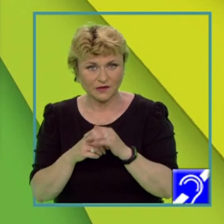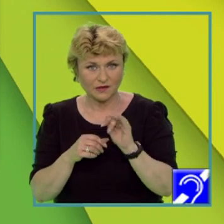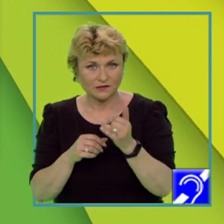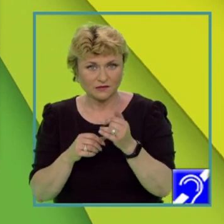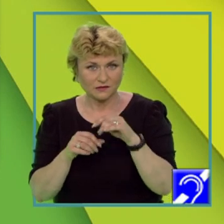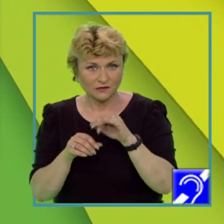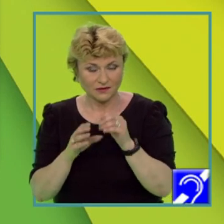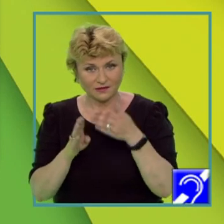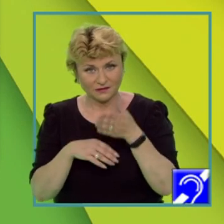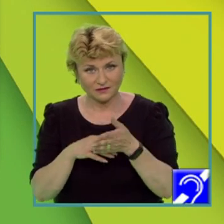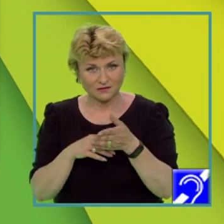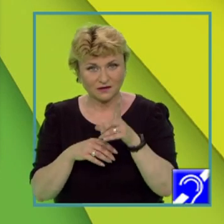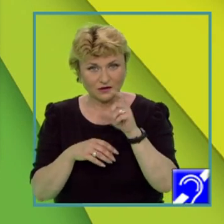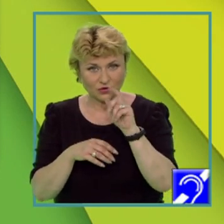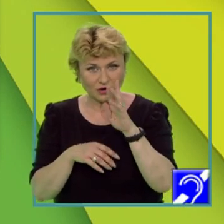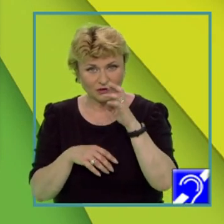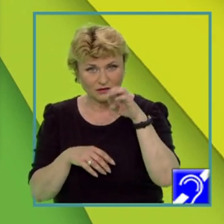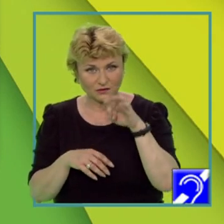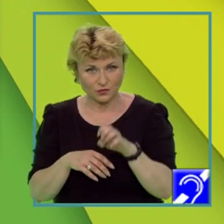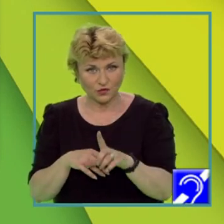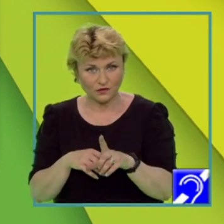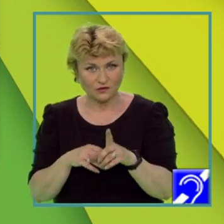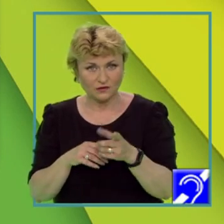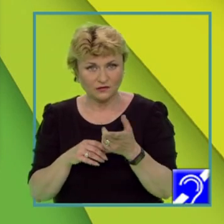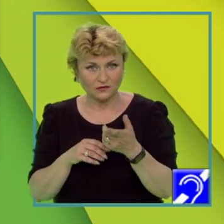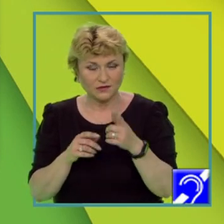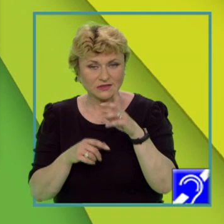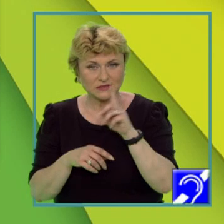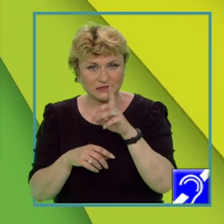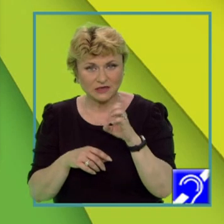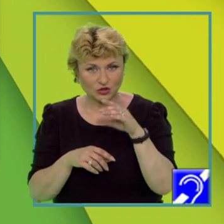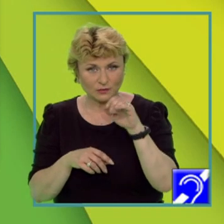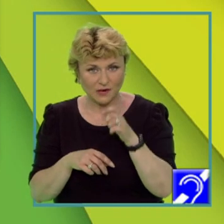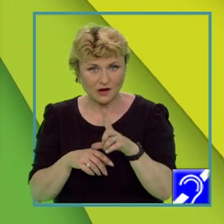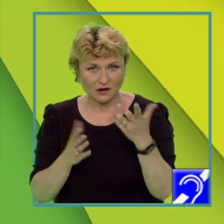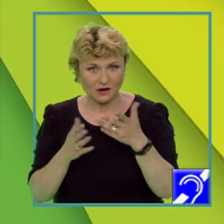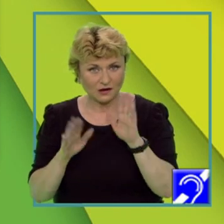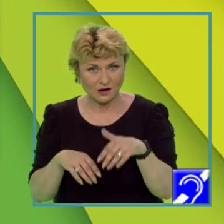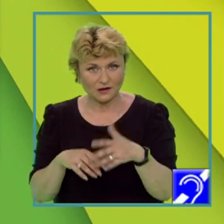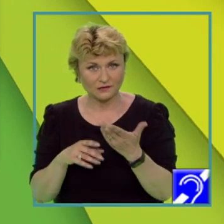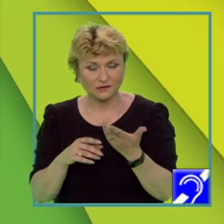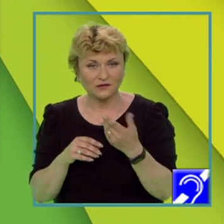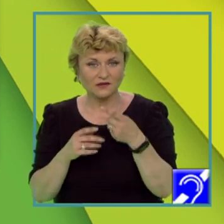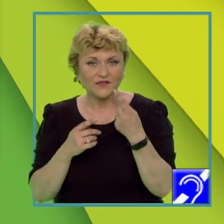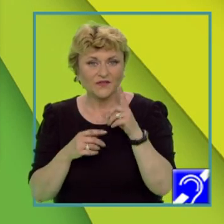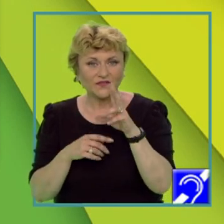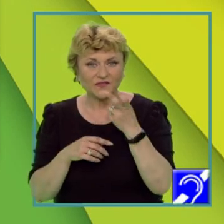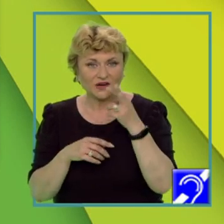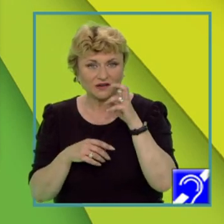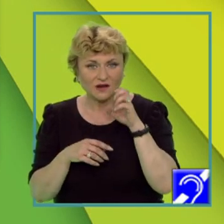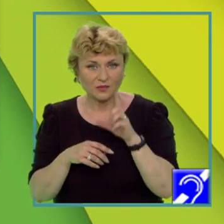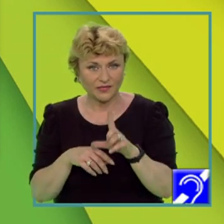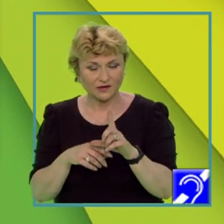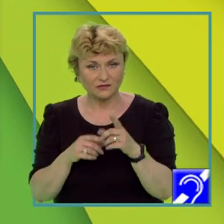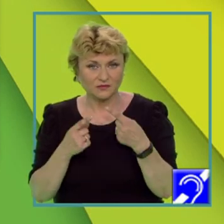dintre o expresie logaritmică de tipul logaritm zecimal de x care are ca argument variabila x și necesită